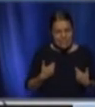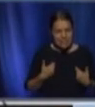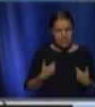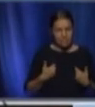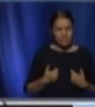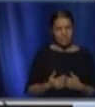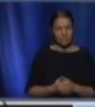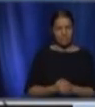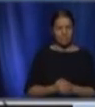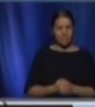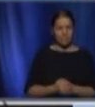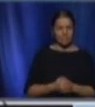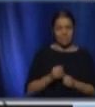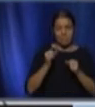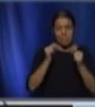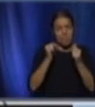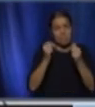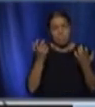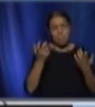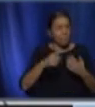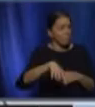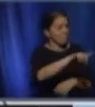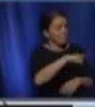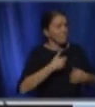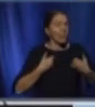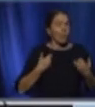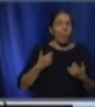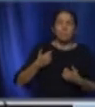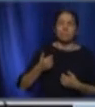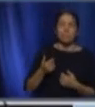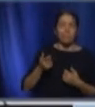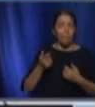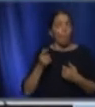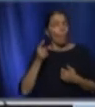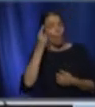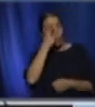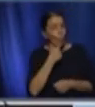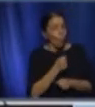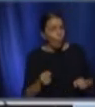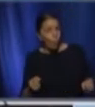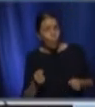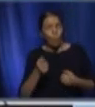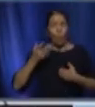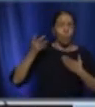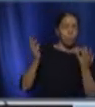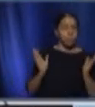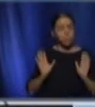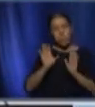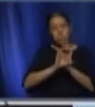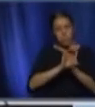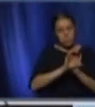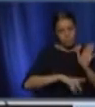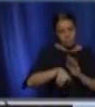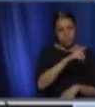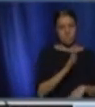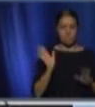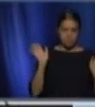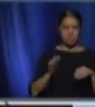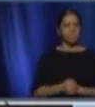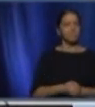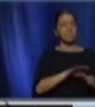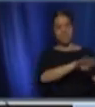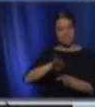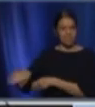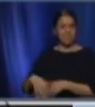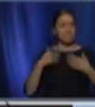de comportement. Merci. On va passer en anglais. We'll switch to English. Montréal Gazette. Good afternoon, good evening.